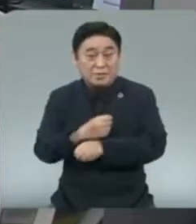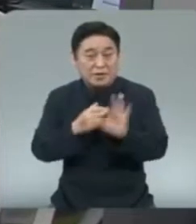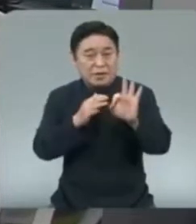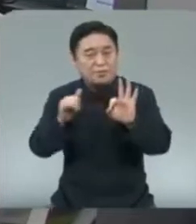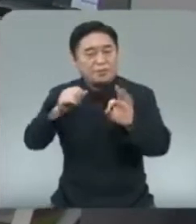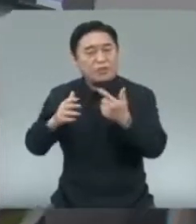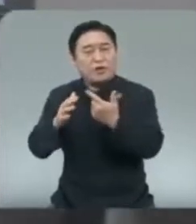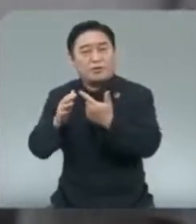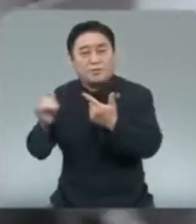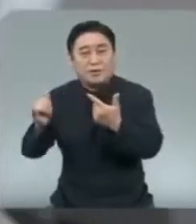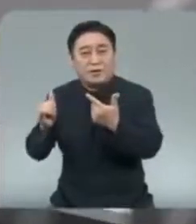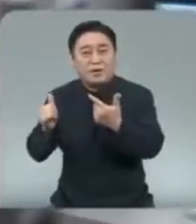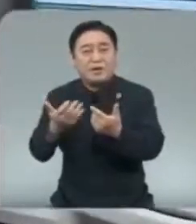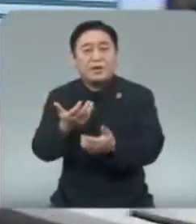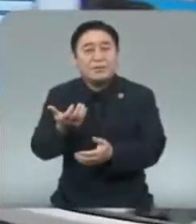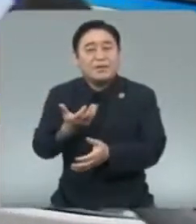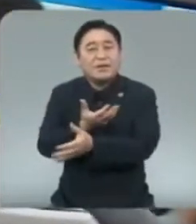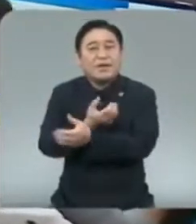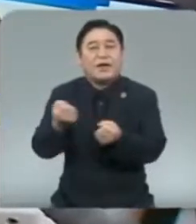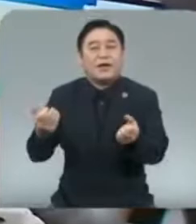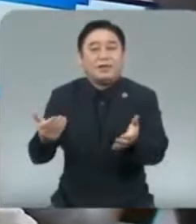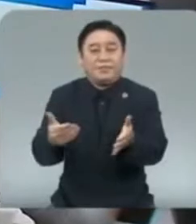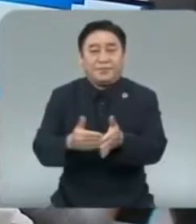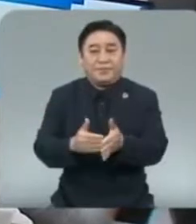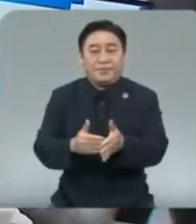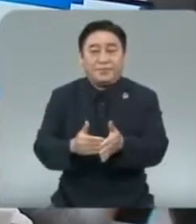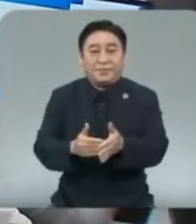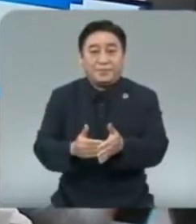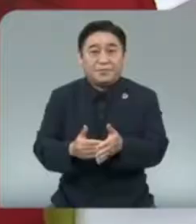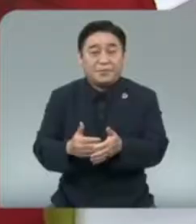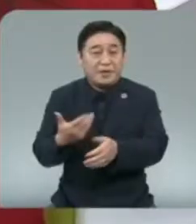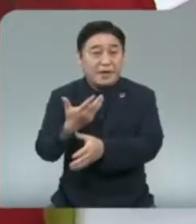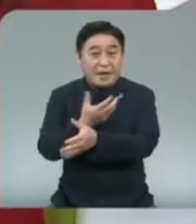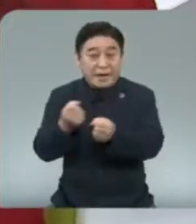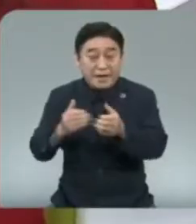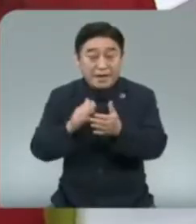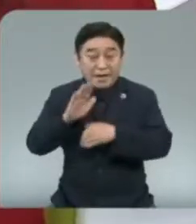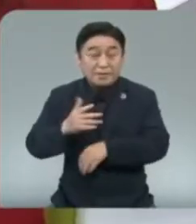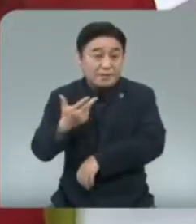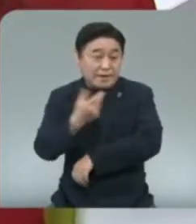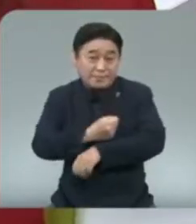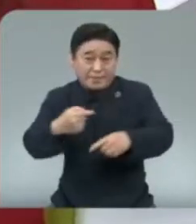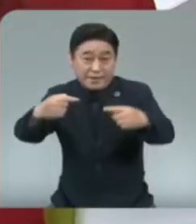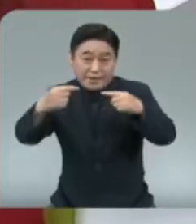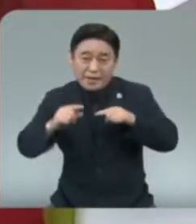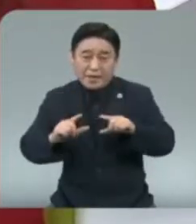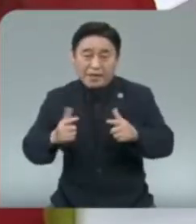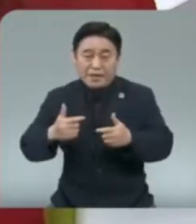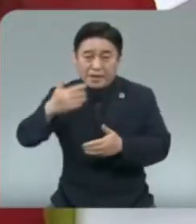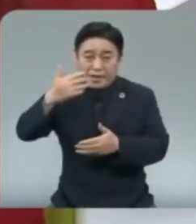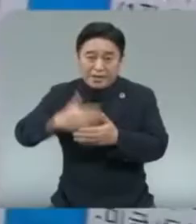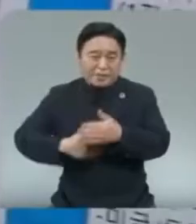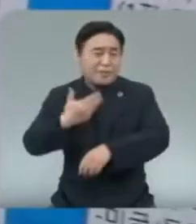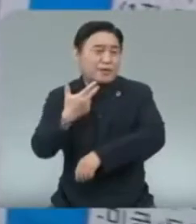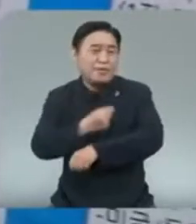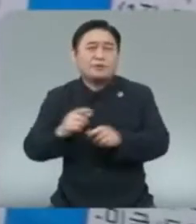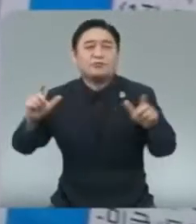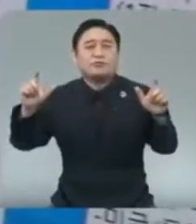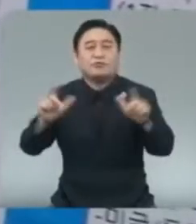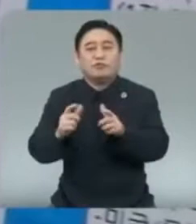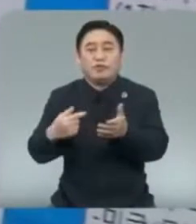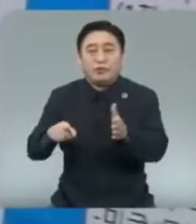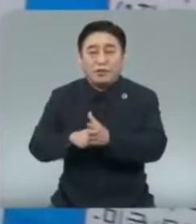10명 중 6명이 사전 예약을 마쳤습니다. 예약 후 실제 접종에 참여하지 않아 남는 백신을 줄이기